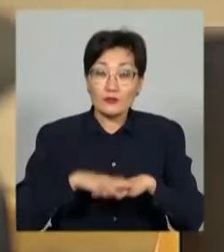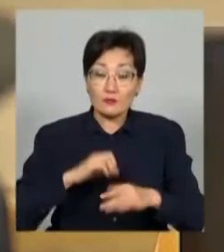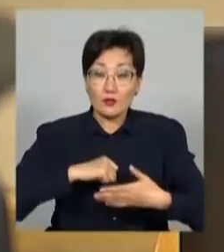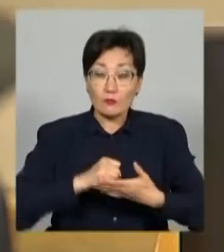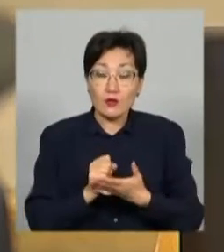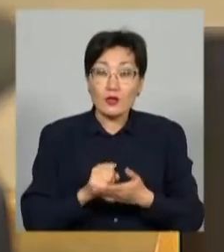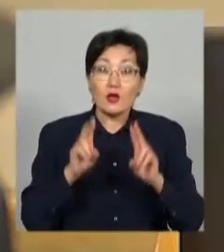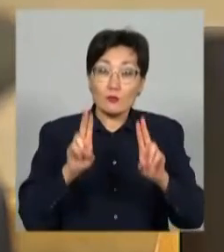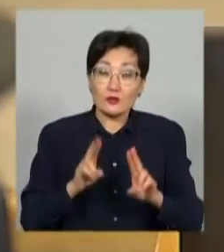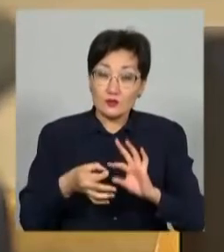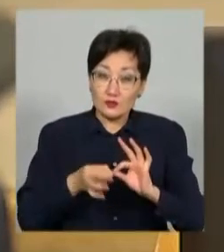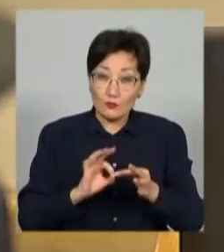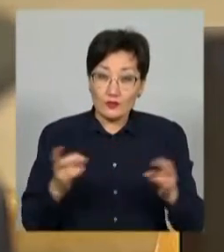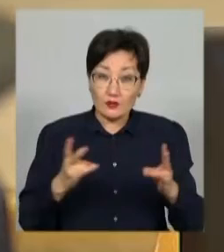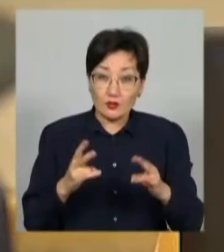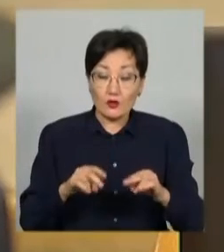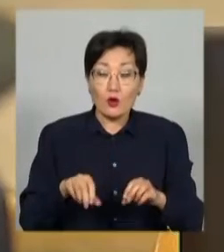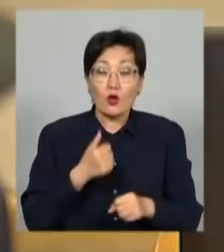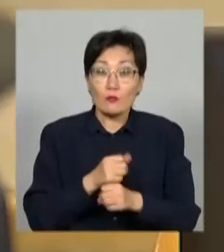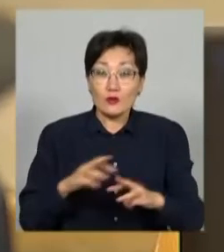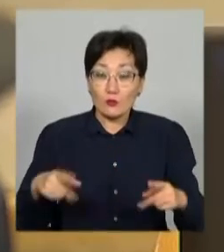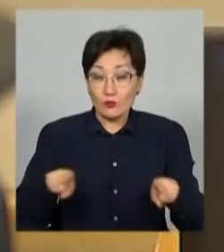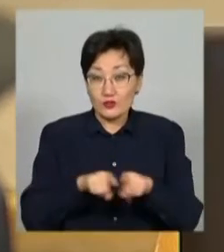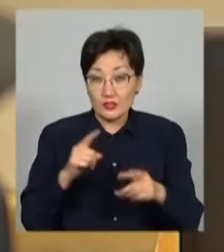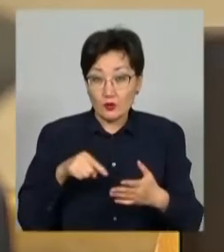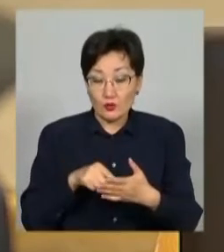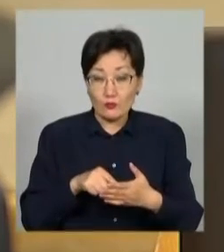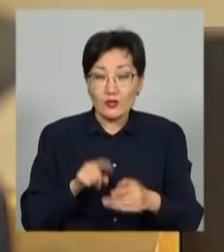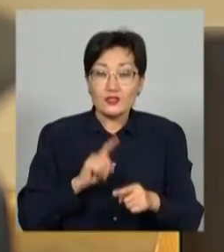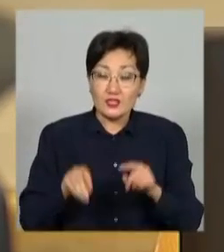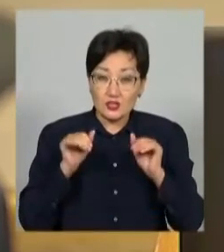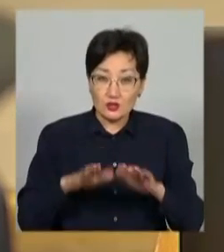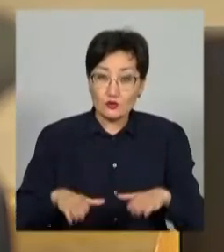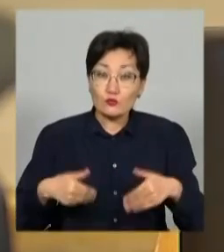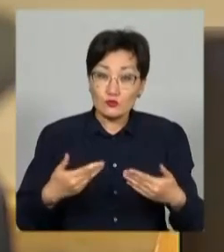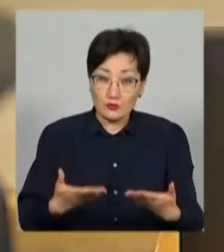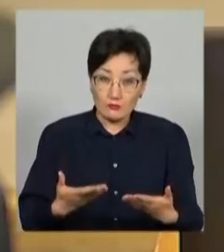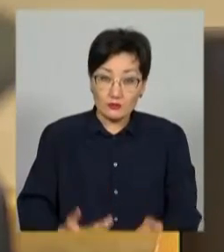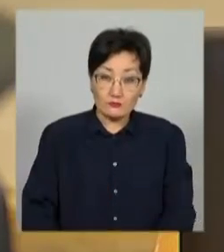механизмдердің күрделілігі. Тиісті үкімет басшыларына осы мәселені бір жақты шешуді ұсынамын.